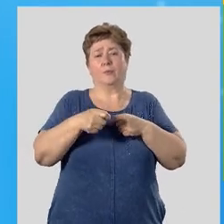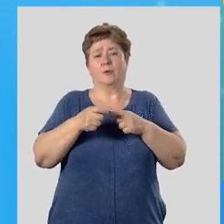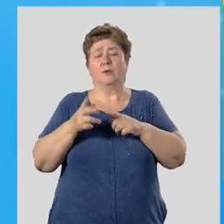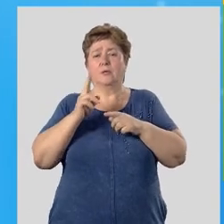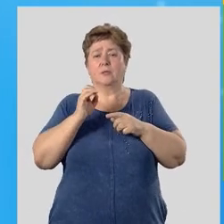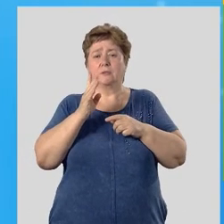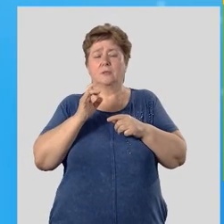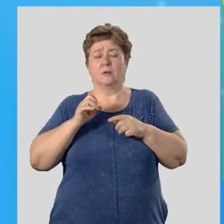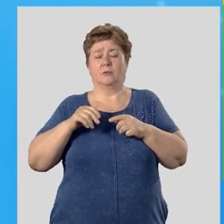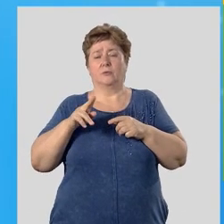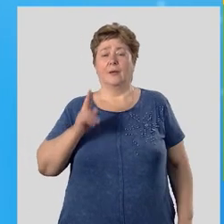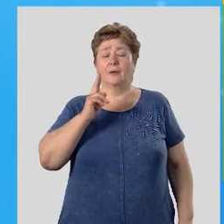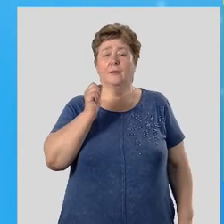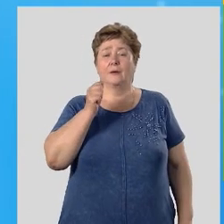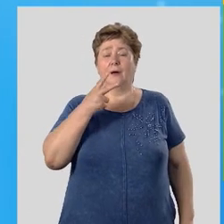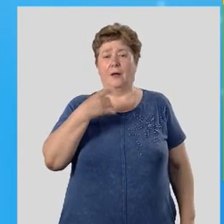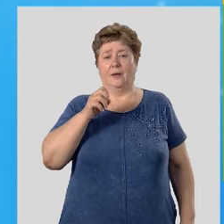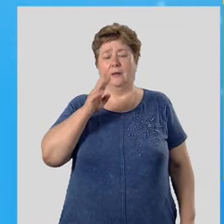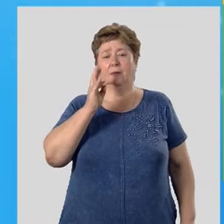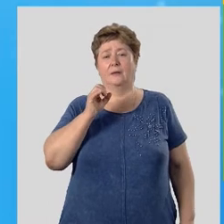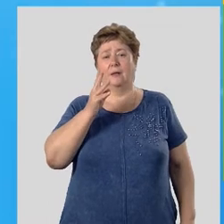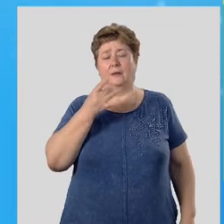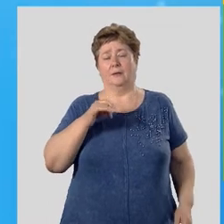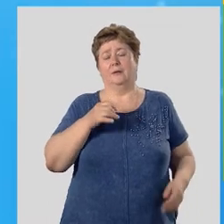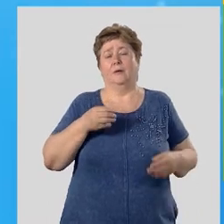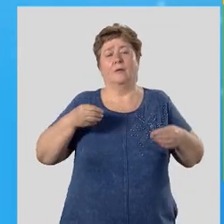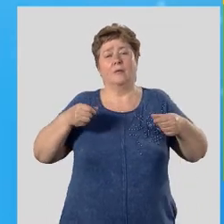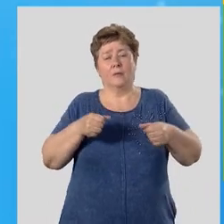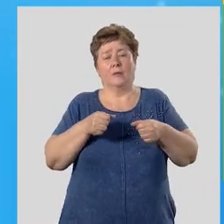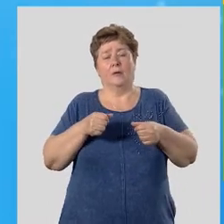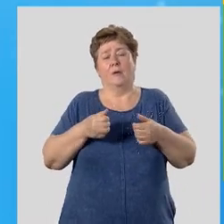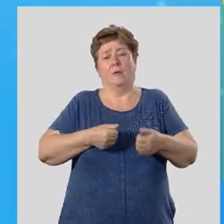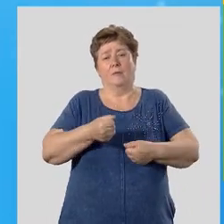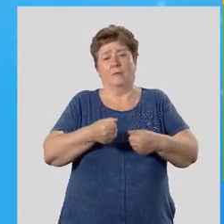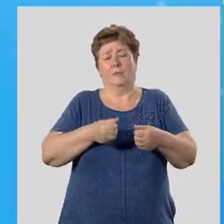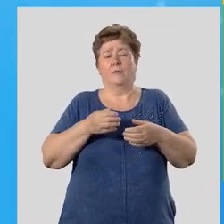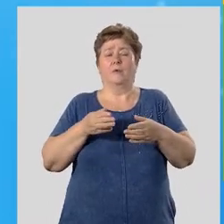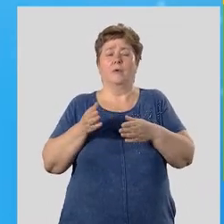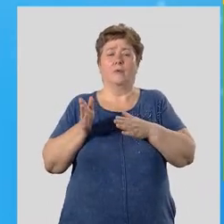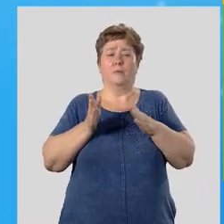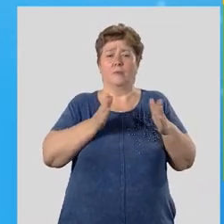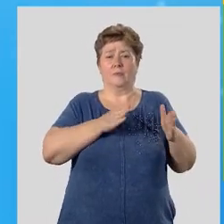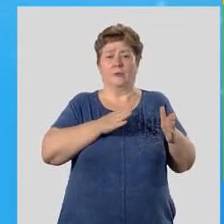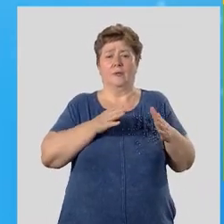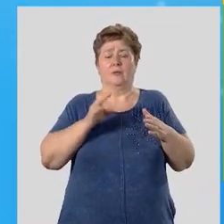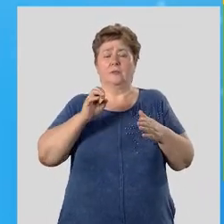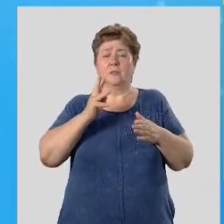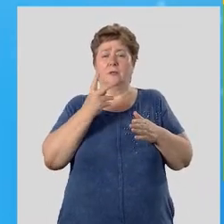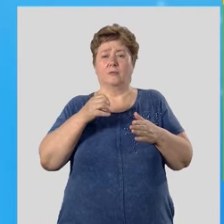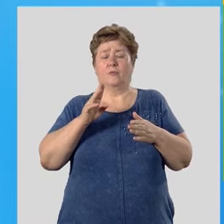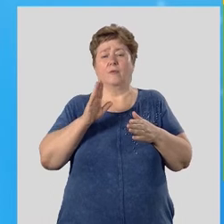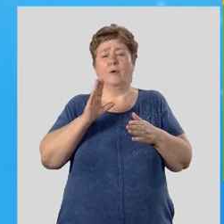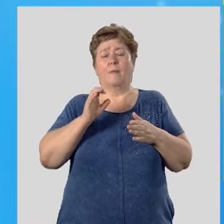кислорода. Калий и натрий играют ведущую роль в регулировании водно-солевого